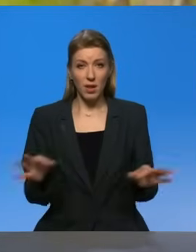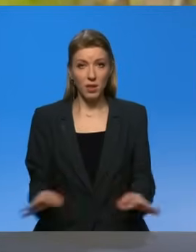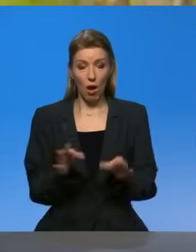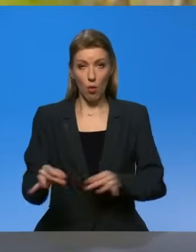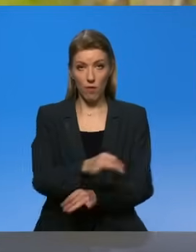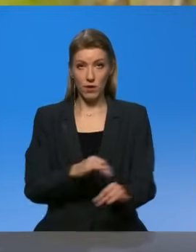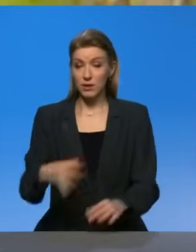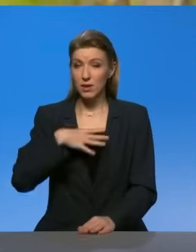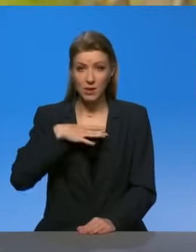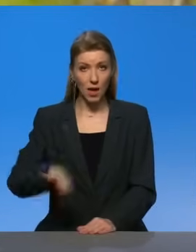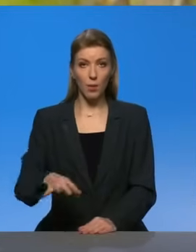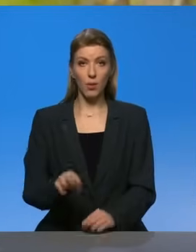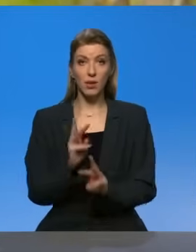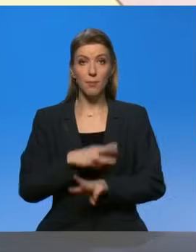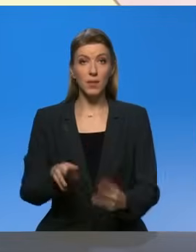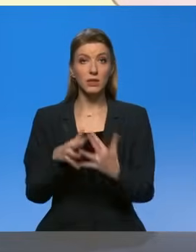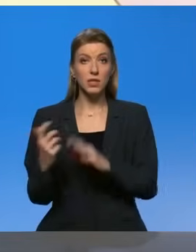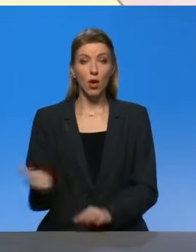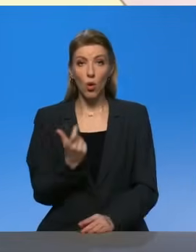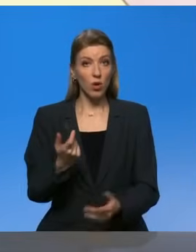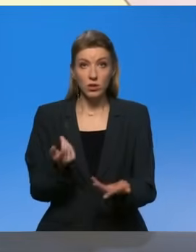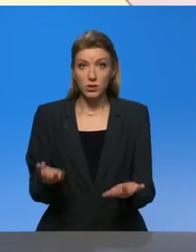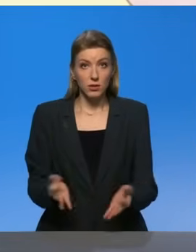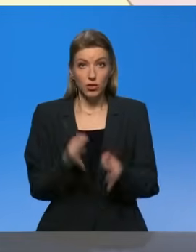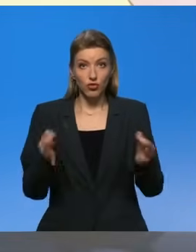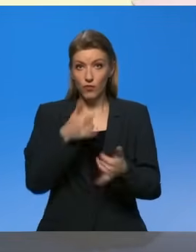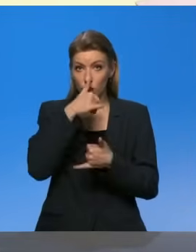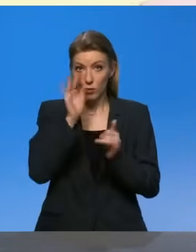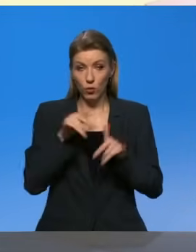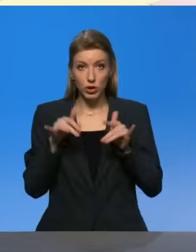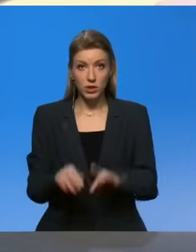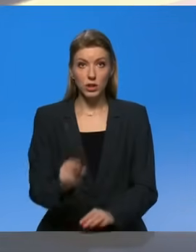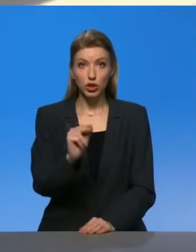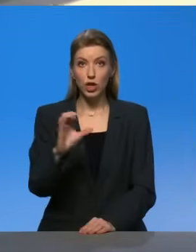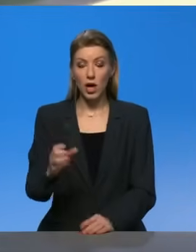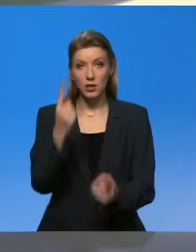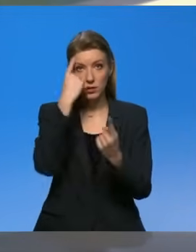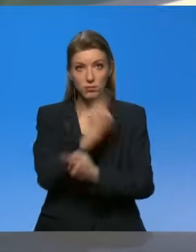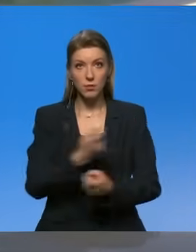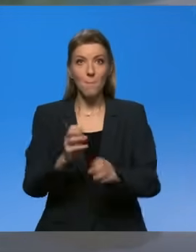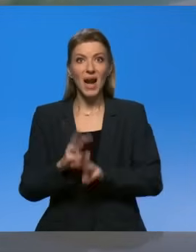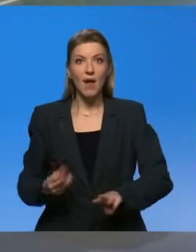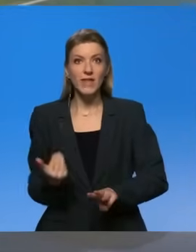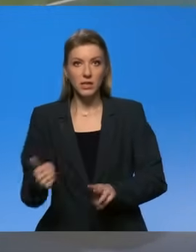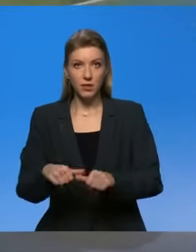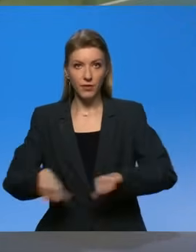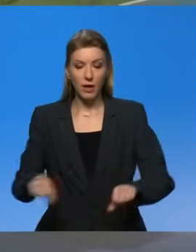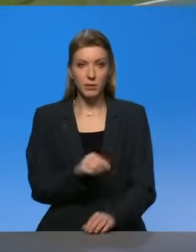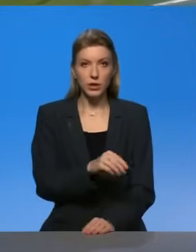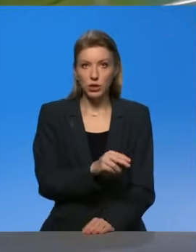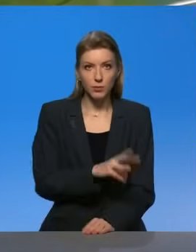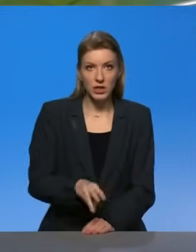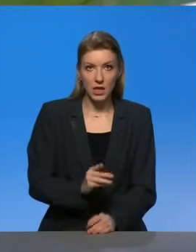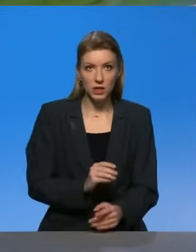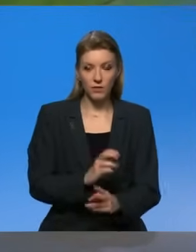Минсельхоз связан по рукам и ногам, поскольку чрезвычайную ситуацию объявляет правительственная комиссия, они ничего сделать не могут. Сейчас они